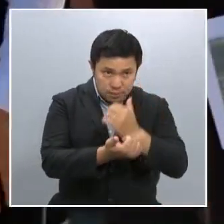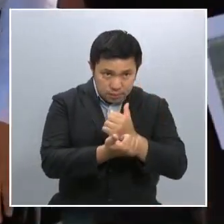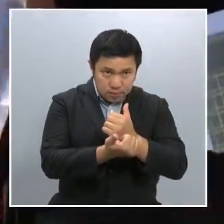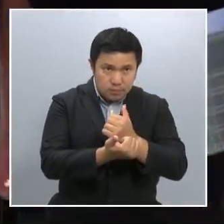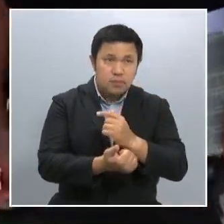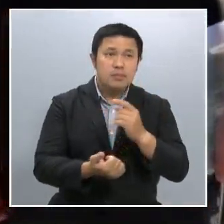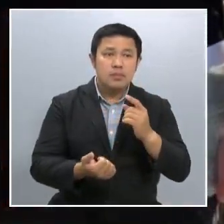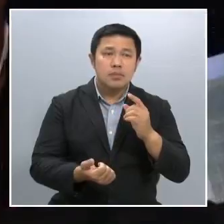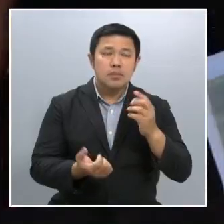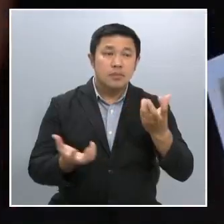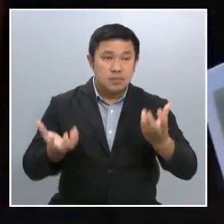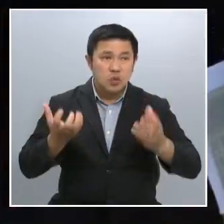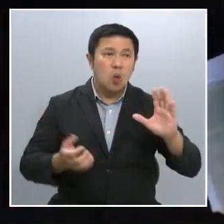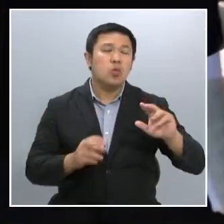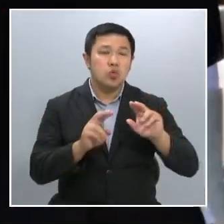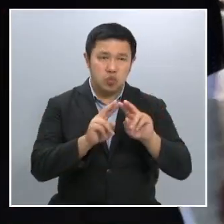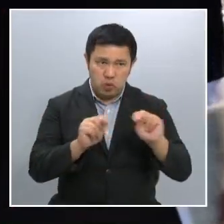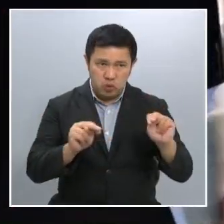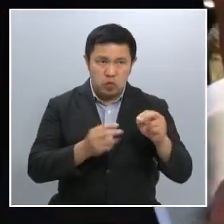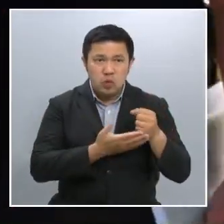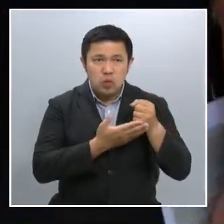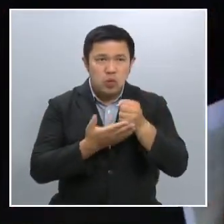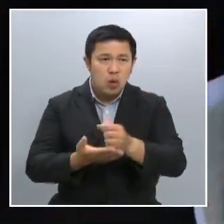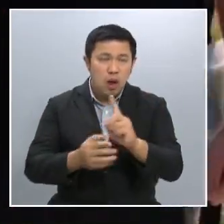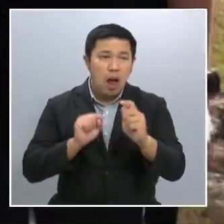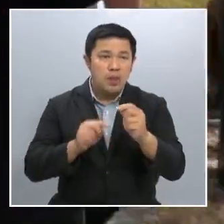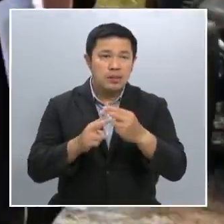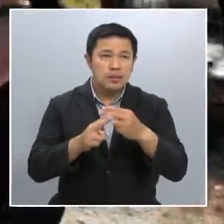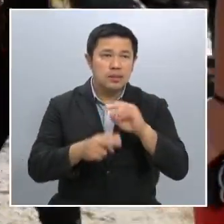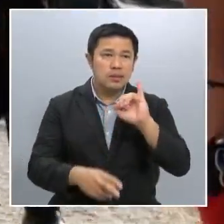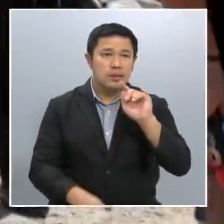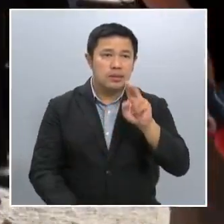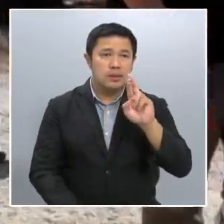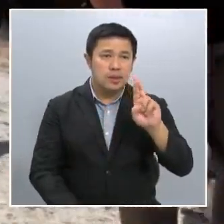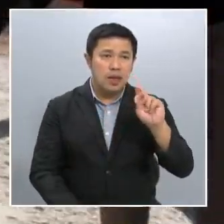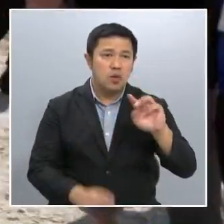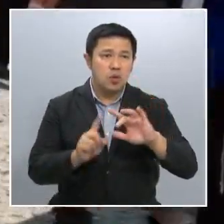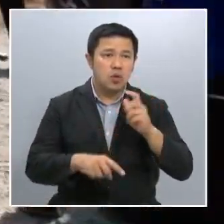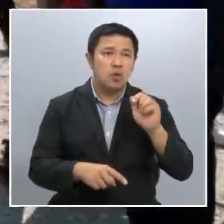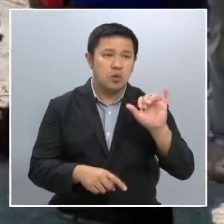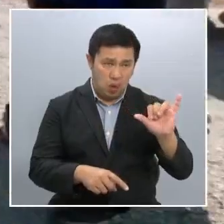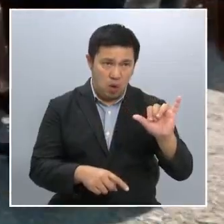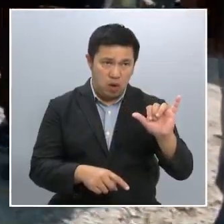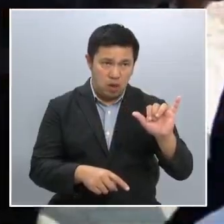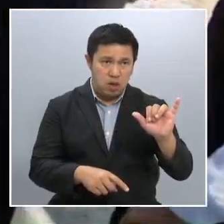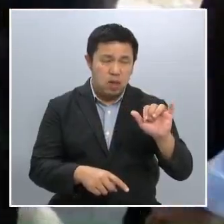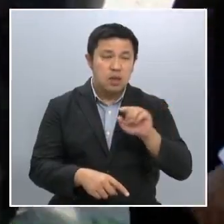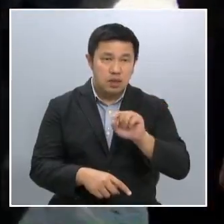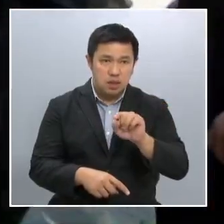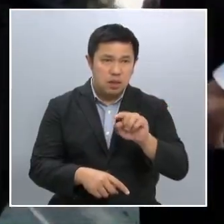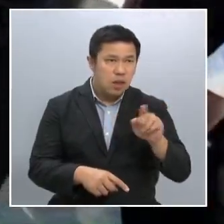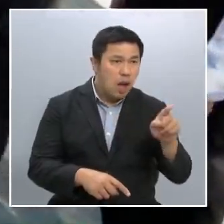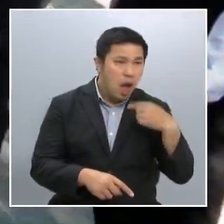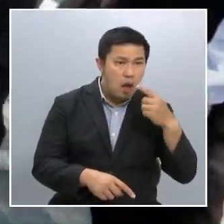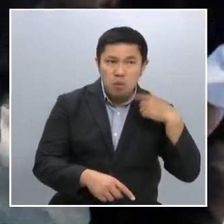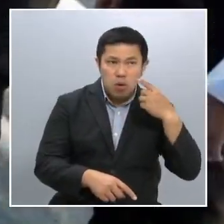ทบุรีลงพื้นที่ไปที่อำเภอไซน้อยไปช่วยเหลือผู้หญิงคนนี้ค่ะที่หมวยเล่าไปผู้เสียหายเป็นหญิ